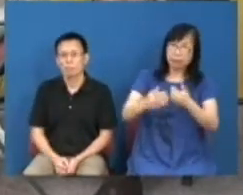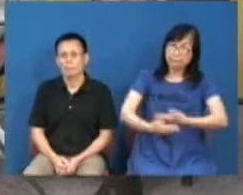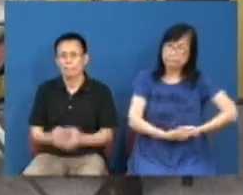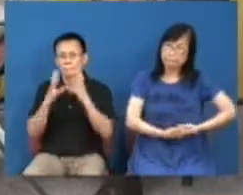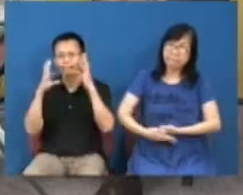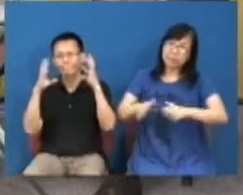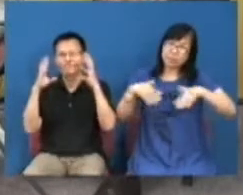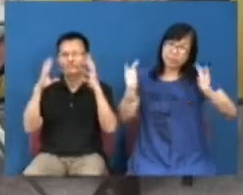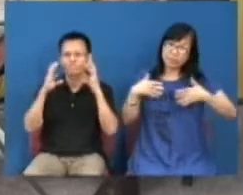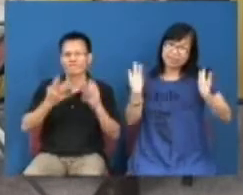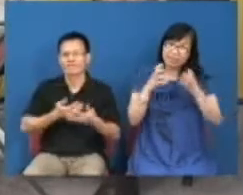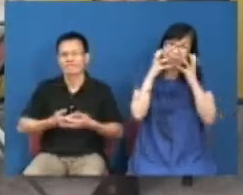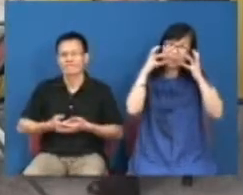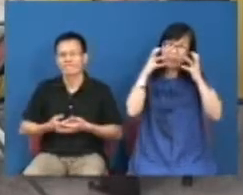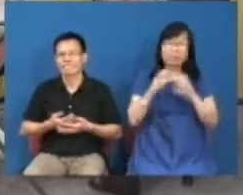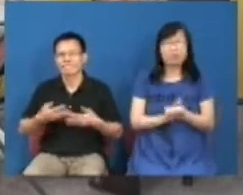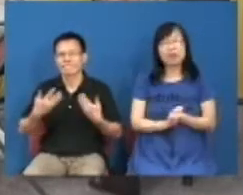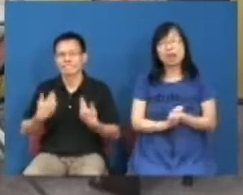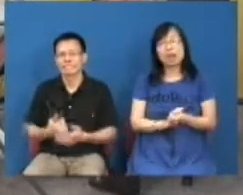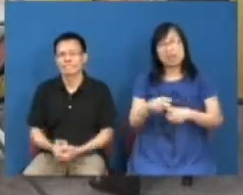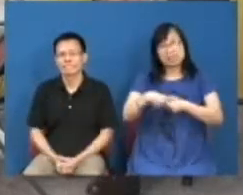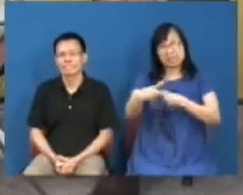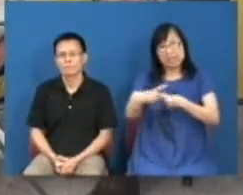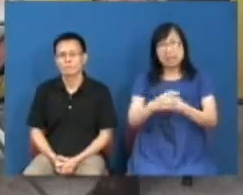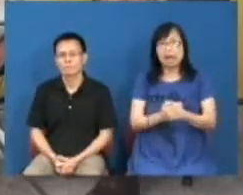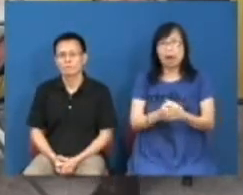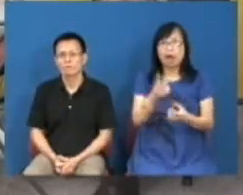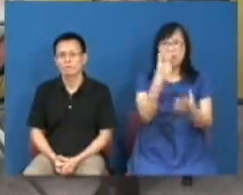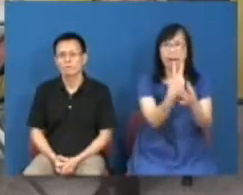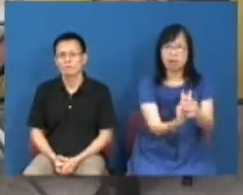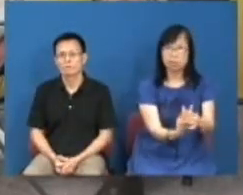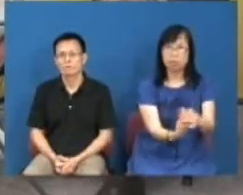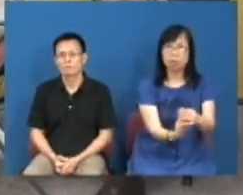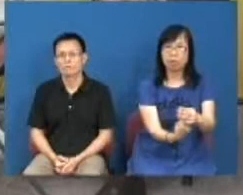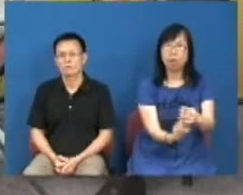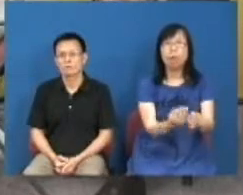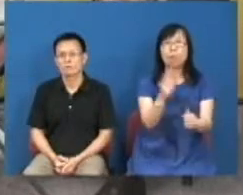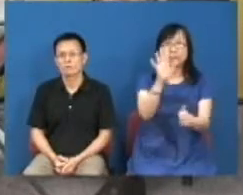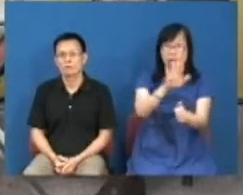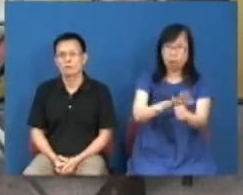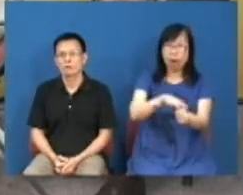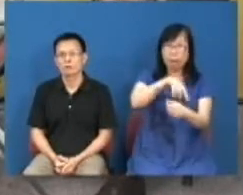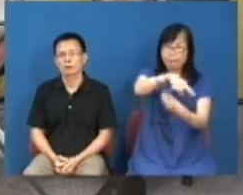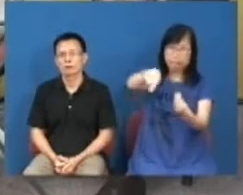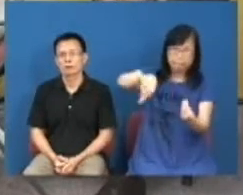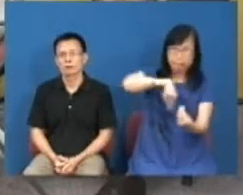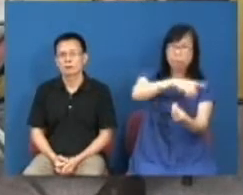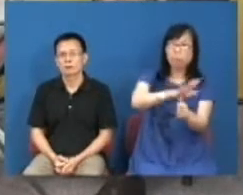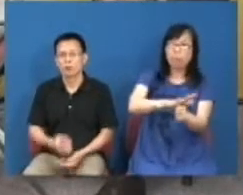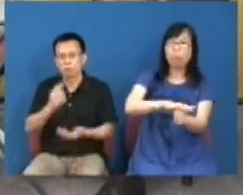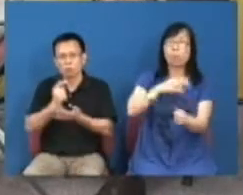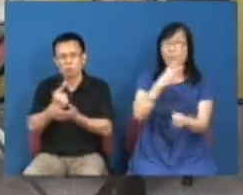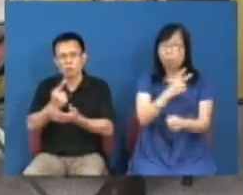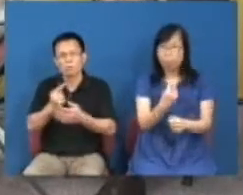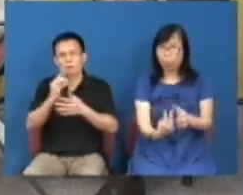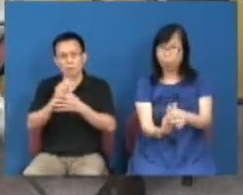心啲，肥嘟嘟，健康啲。第二咧就係、是、Auntie 裝香咧，又可以做啲環保香，或者甚至咧就即係唔使咁積怨